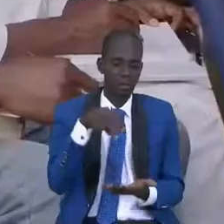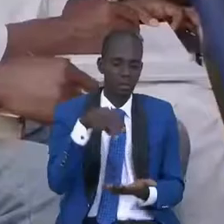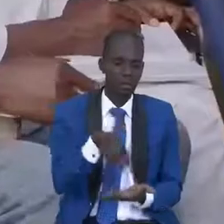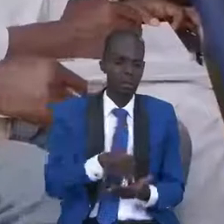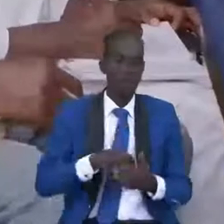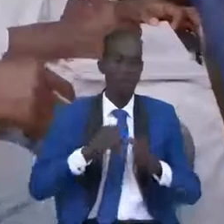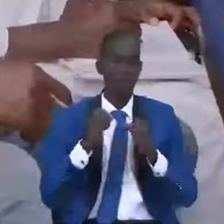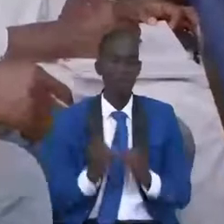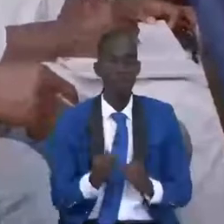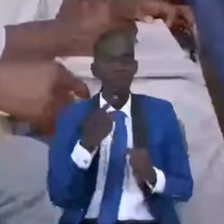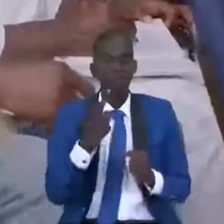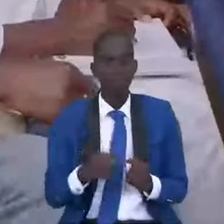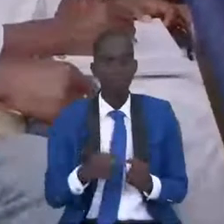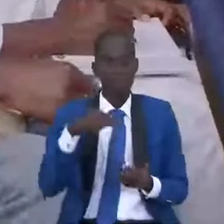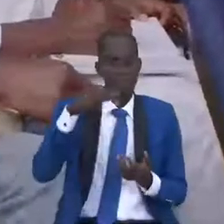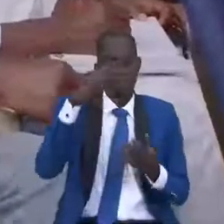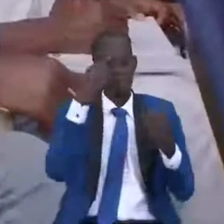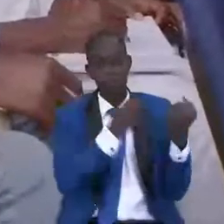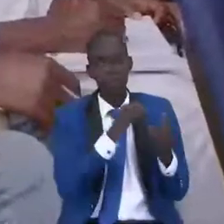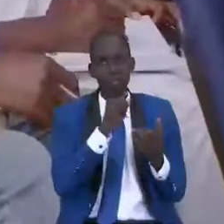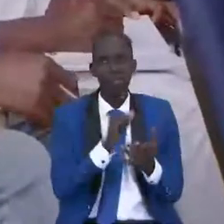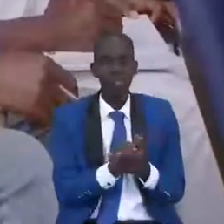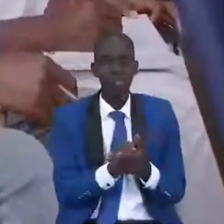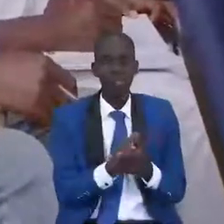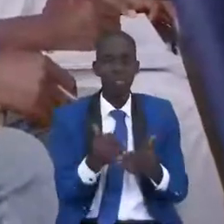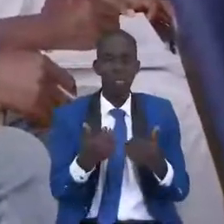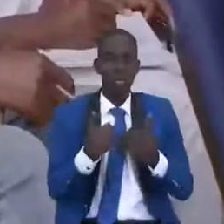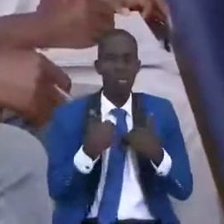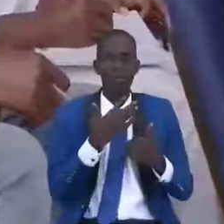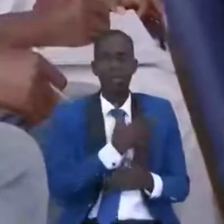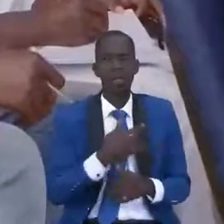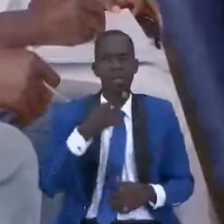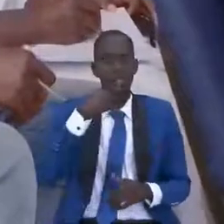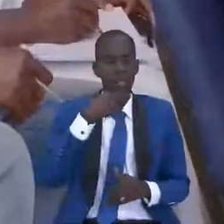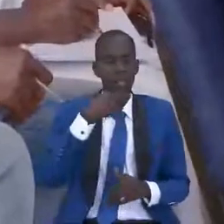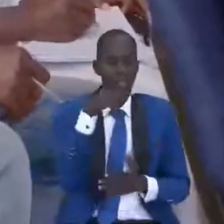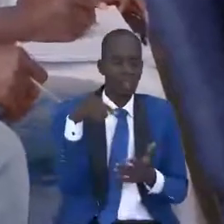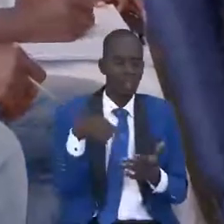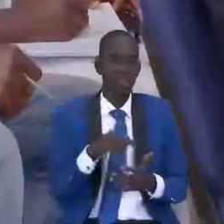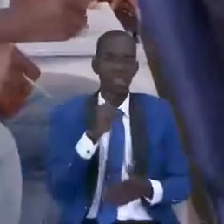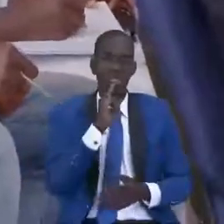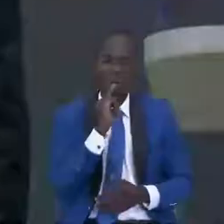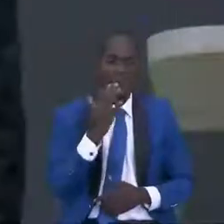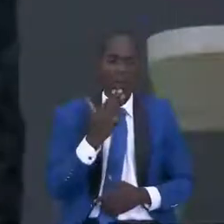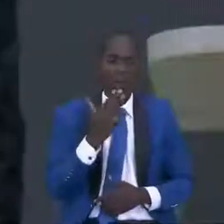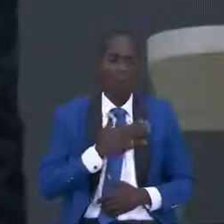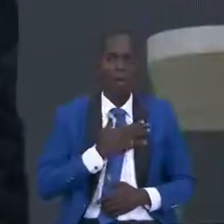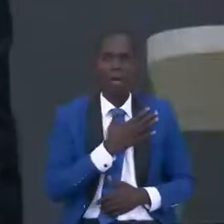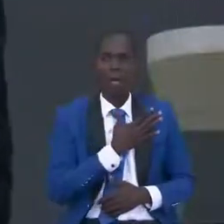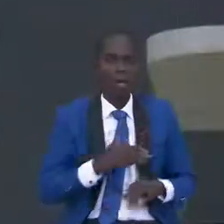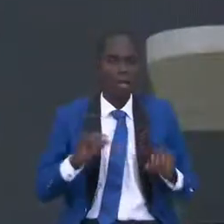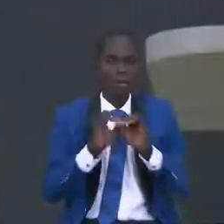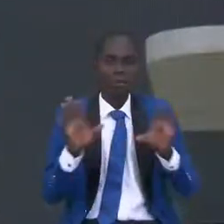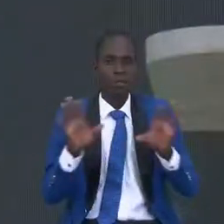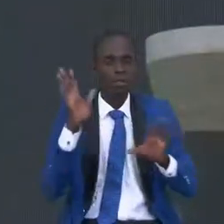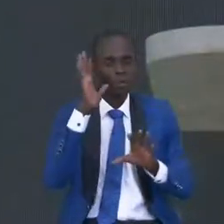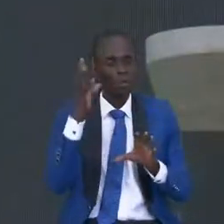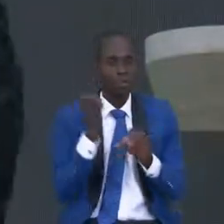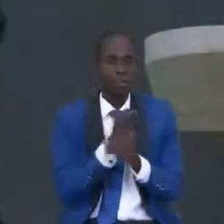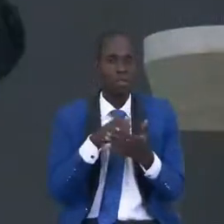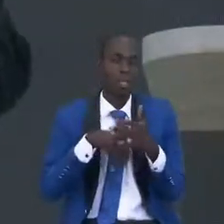là, la foi qui réclame, la foi qui déclare, voici, ça c'est pour moi. Et rien ne va te l'arracher.